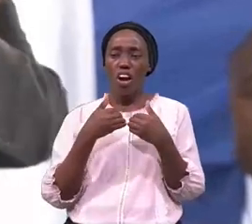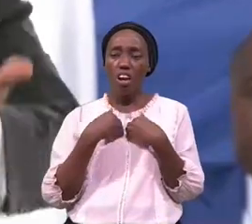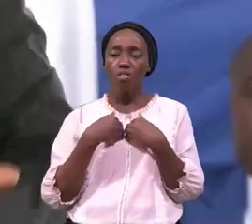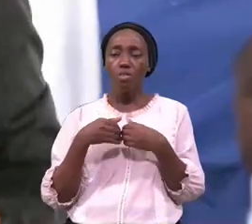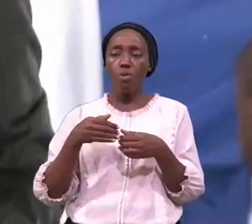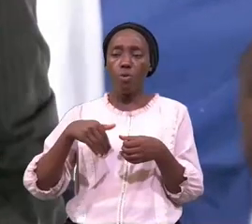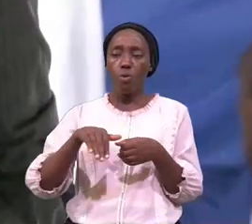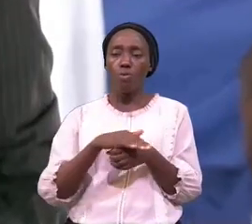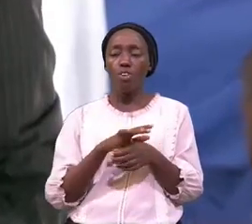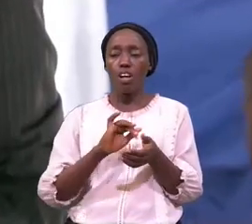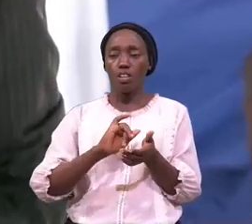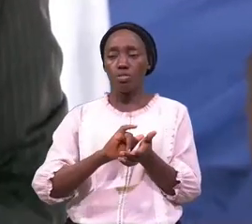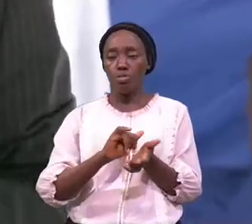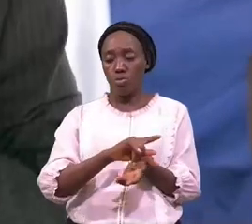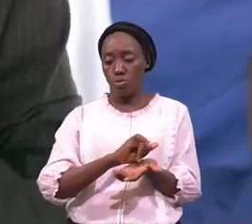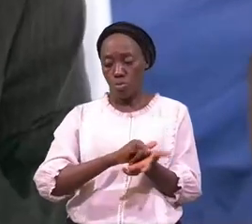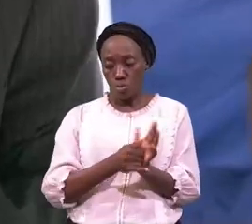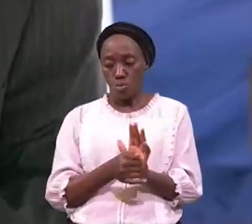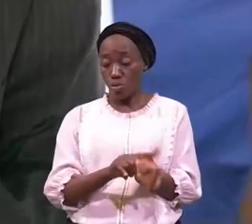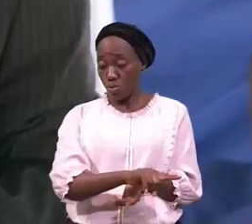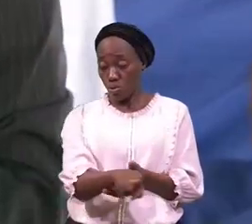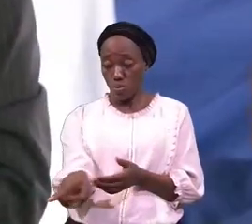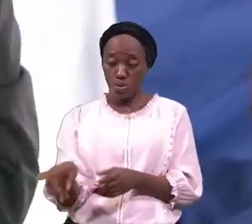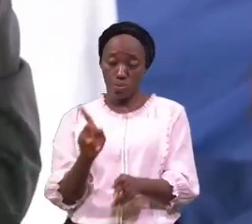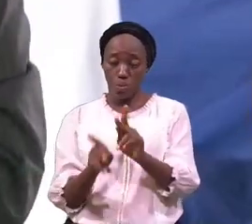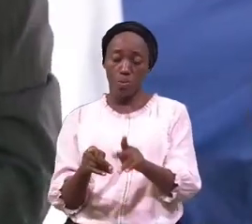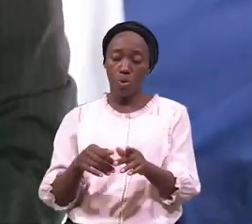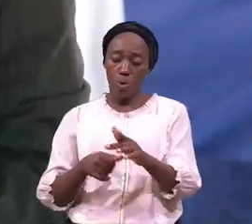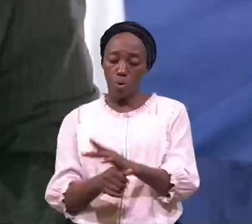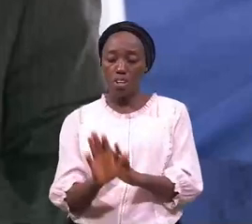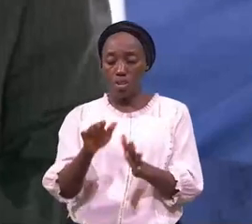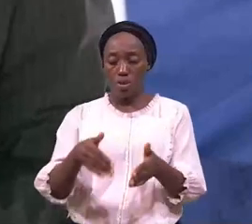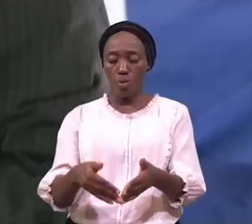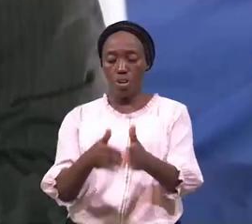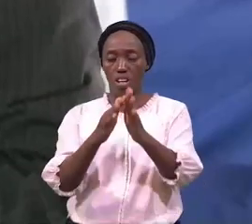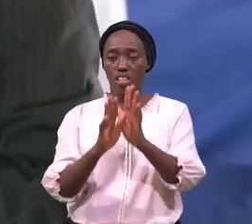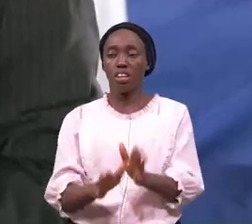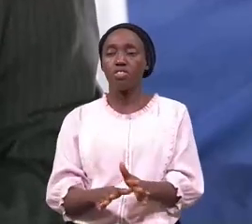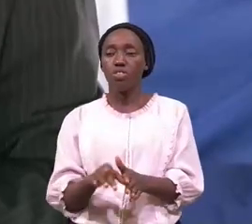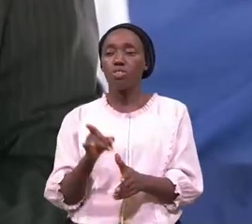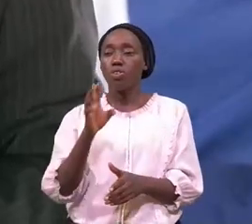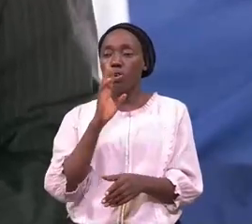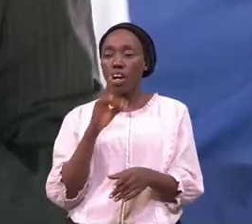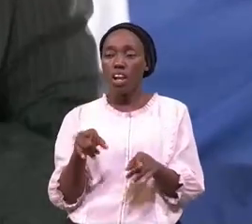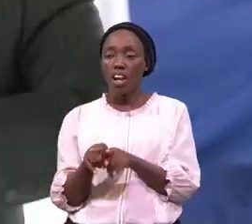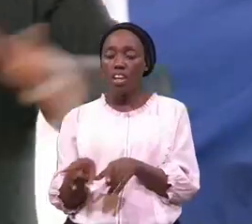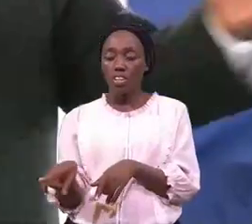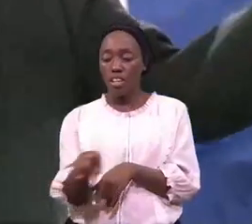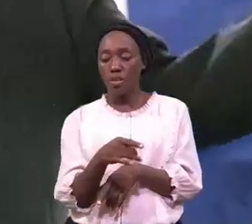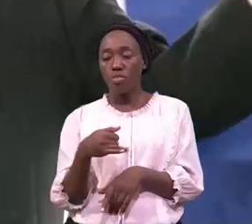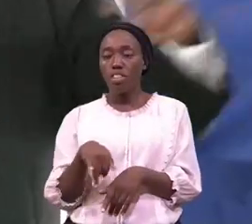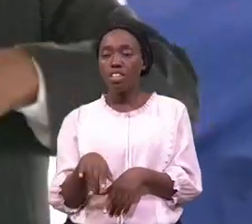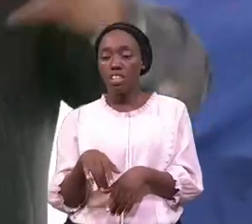quelle persuasion as-tu toi-même sur ces gens sous ton ministère? Tu es comme toi, ils sont comme toi.